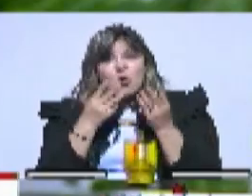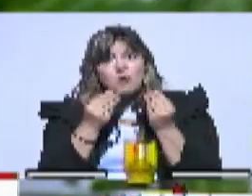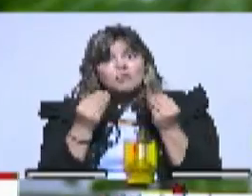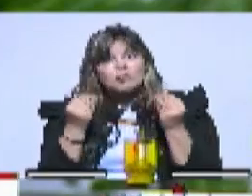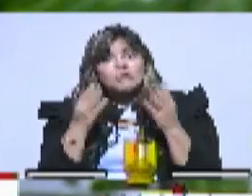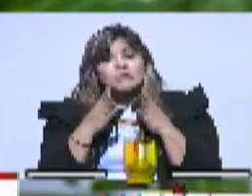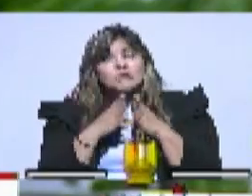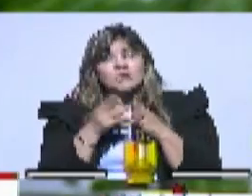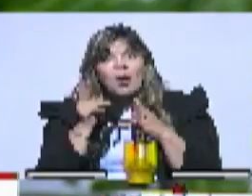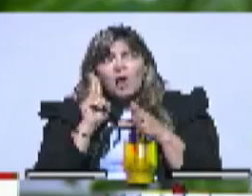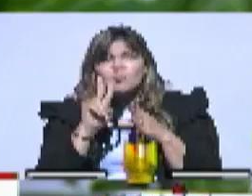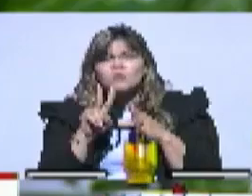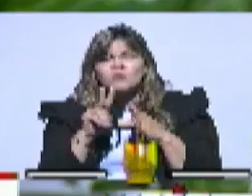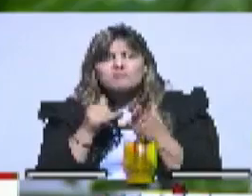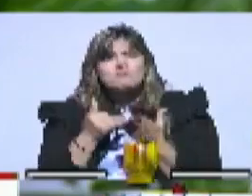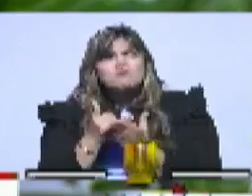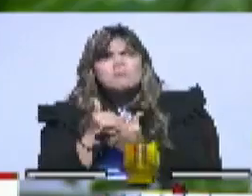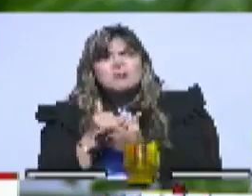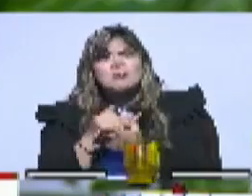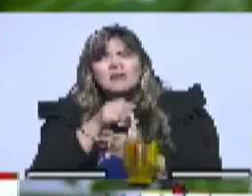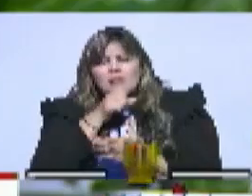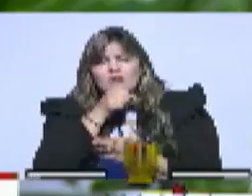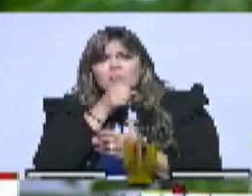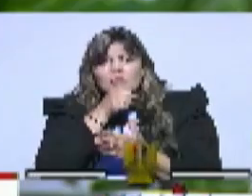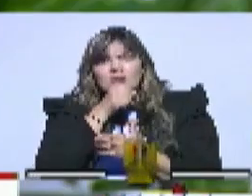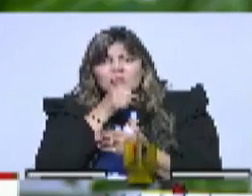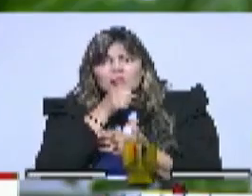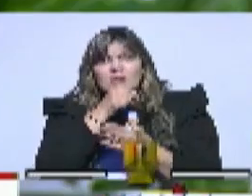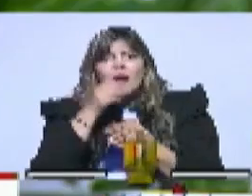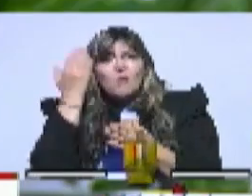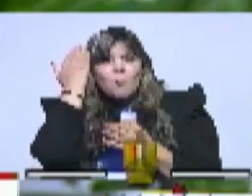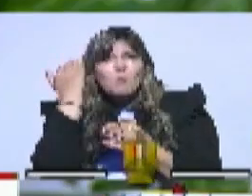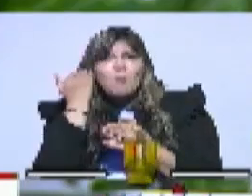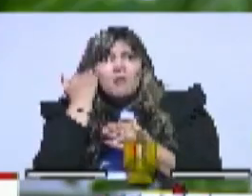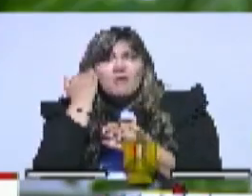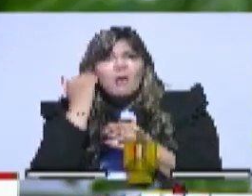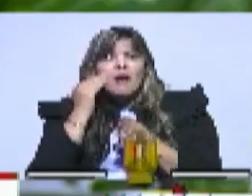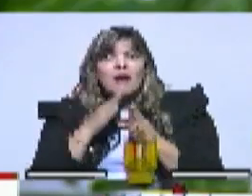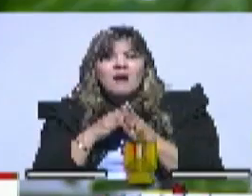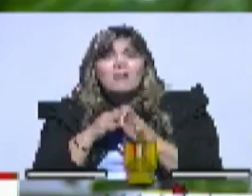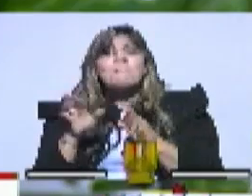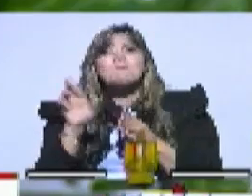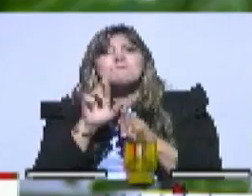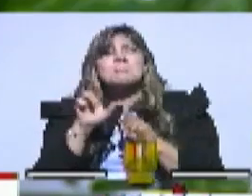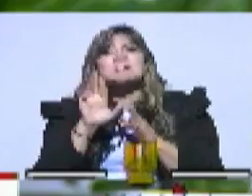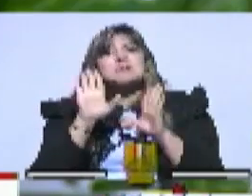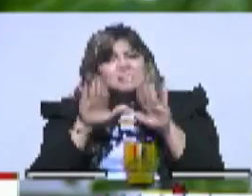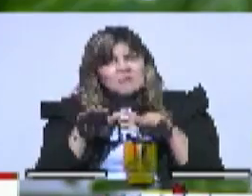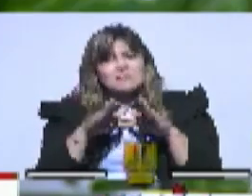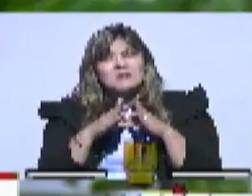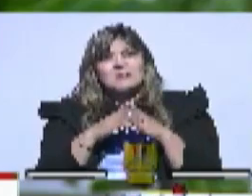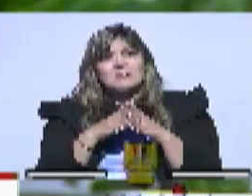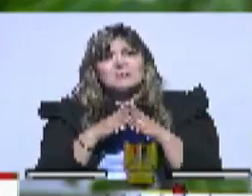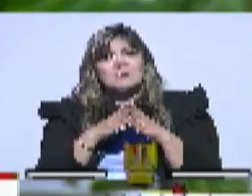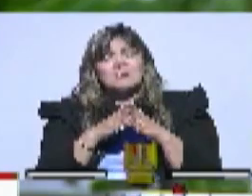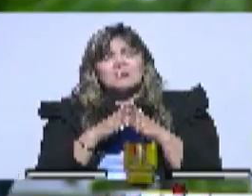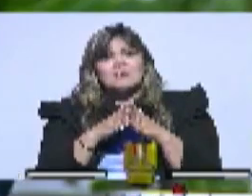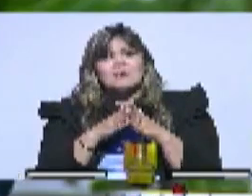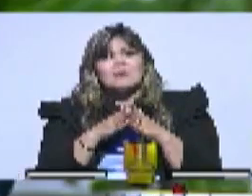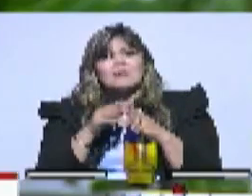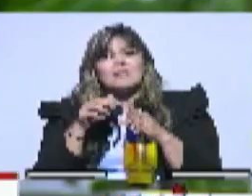جدا أروح ألاقي برضو كبار السن والمرأة هم الأغلب. الآن